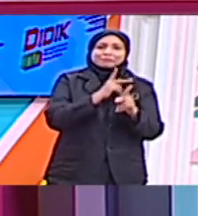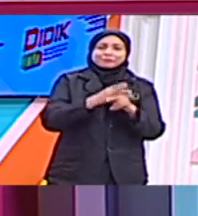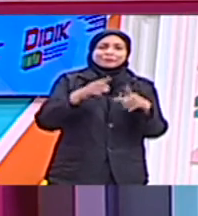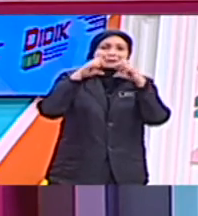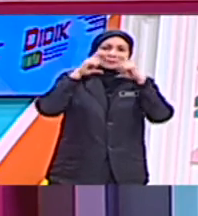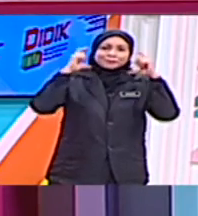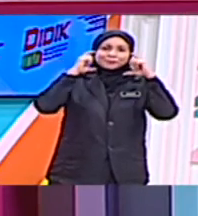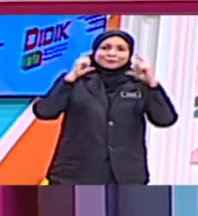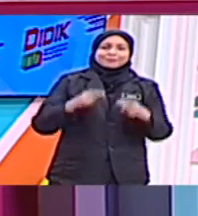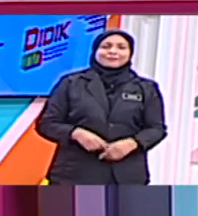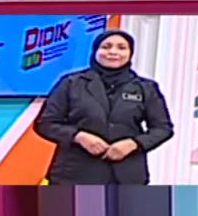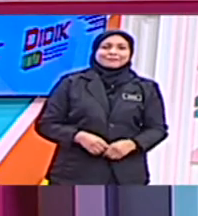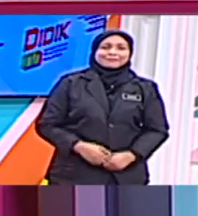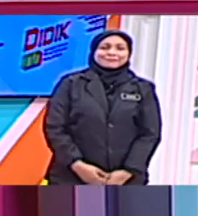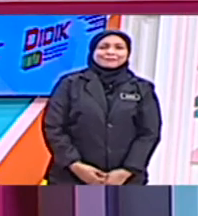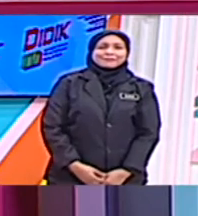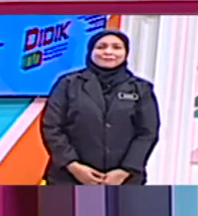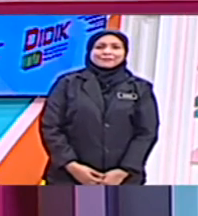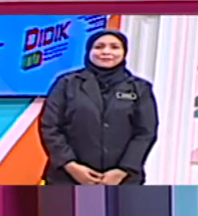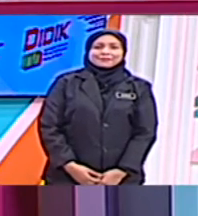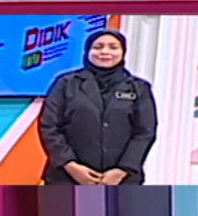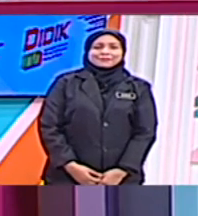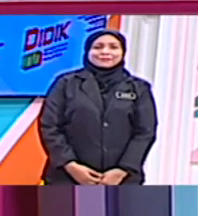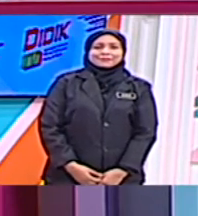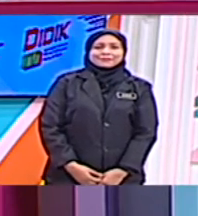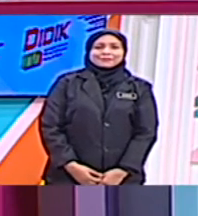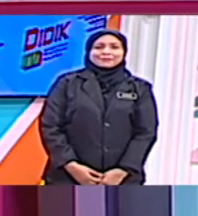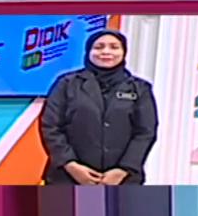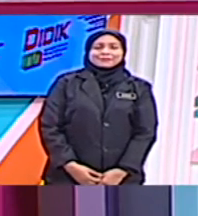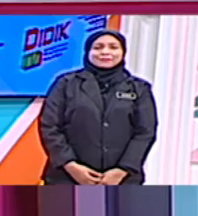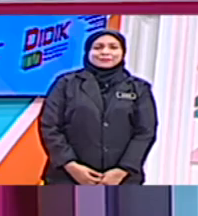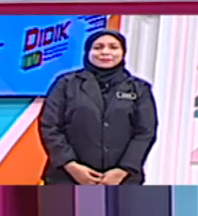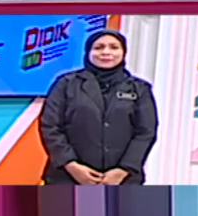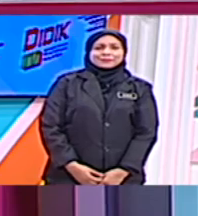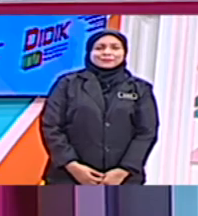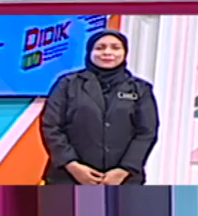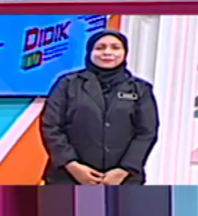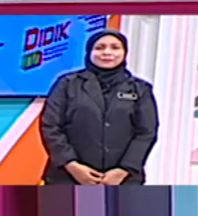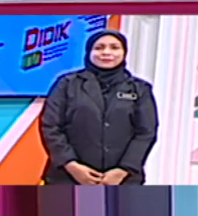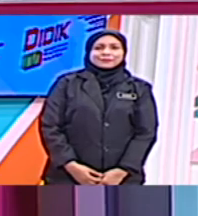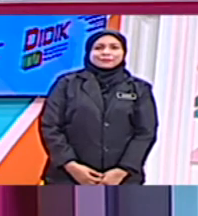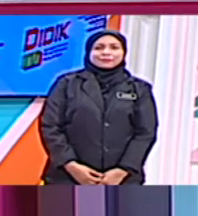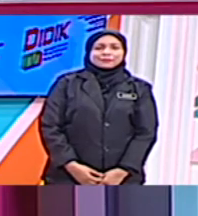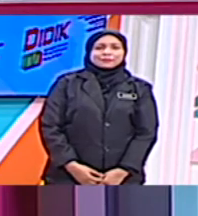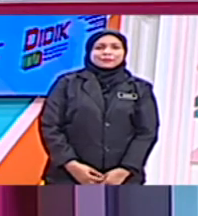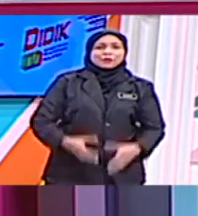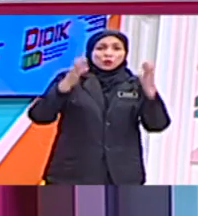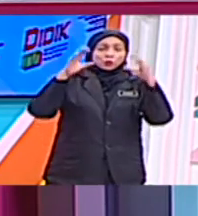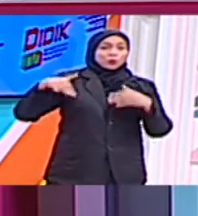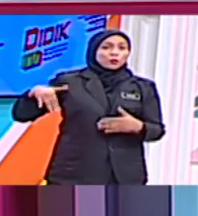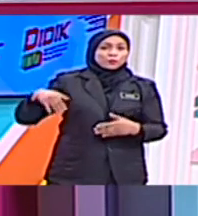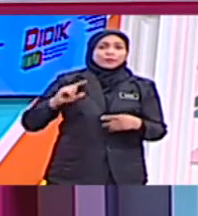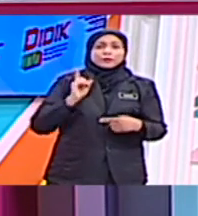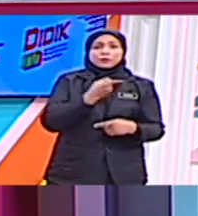dalam bekas. Boleh? Okey. Dah sangkut kat subang dah. Okey. Cikgu, sebelum kita